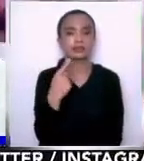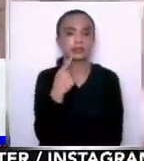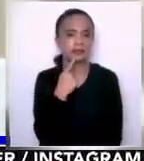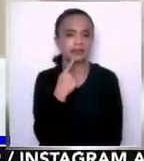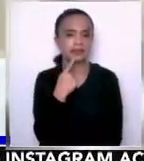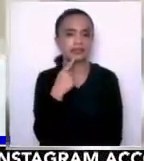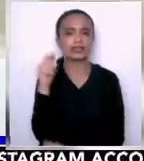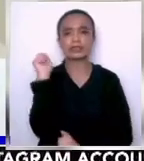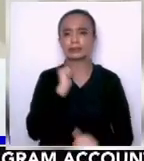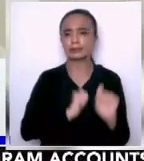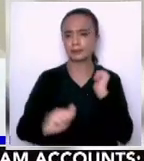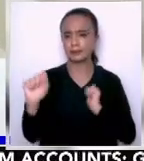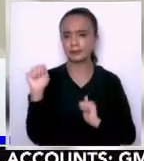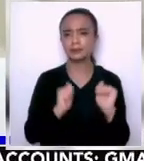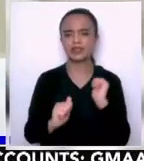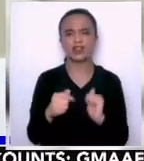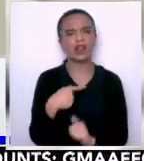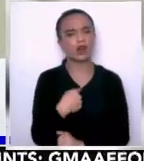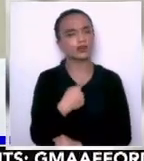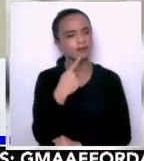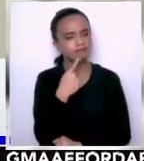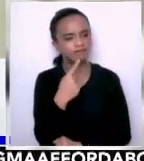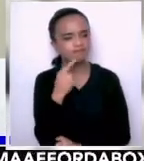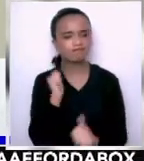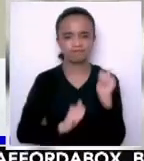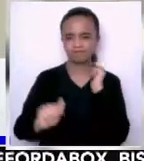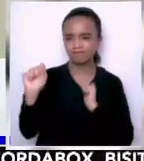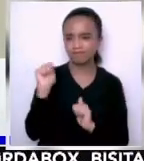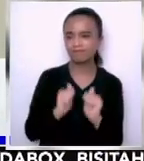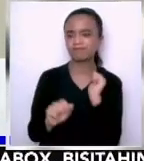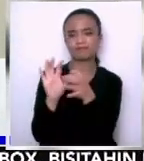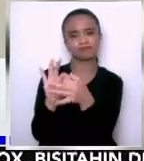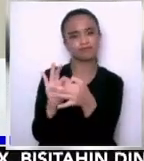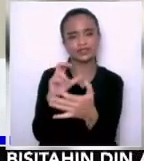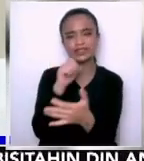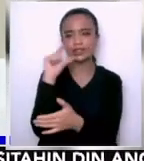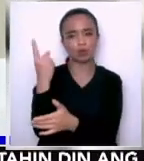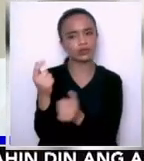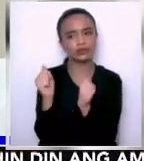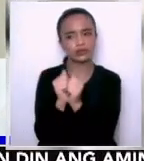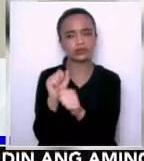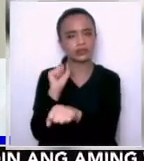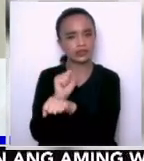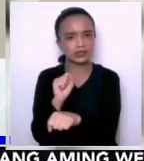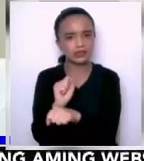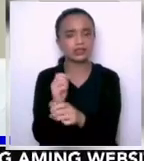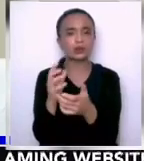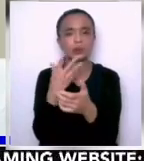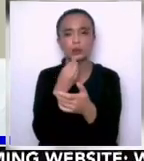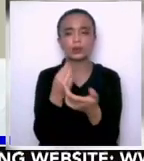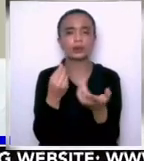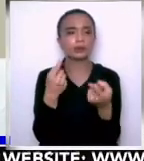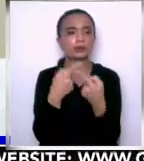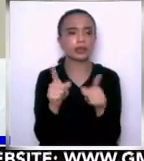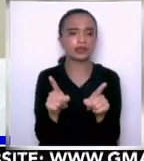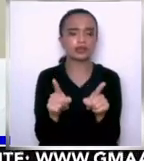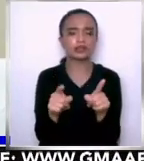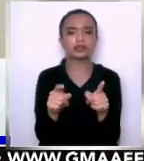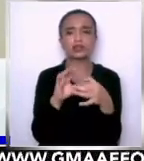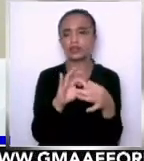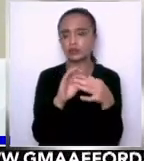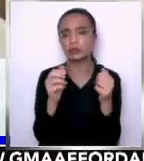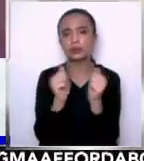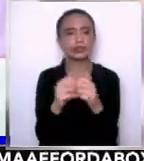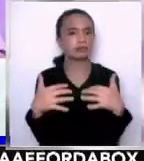pag-aartista. I really missed performing and collaborating not just with my peers and my predecessors but also collaborating with the audience, you know,